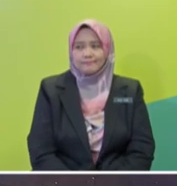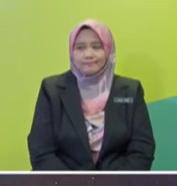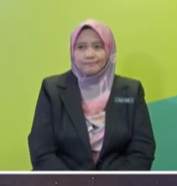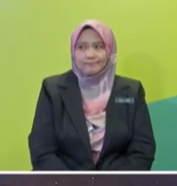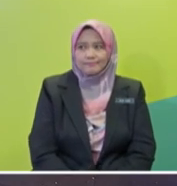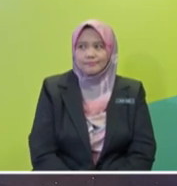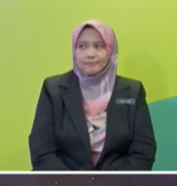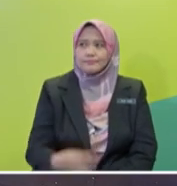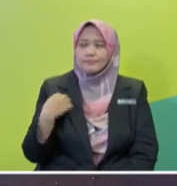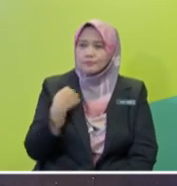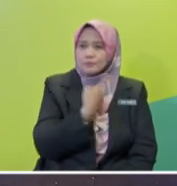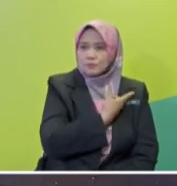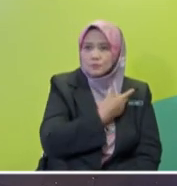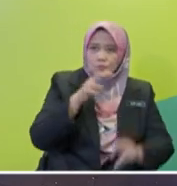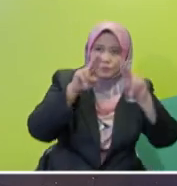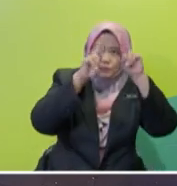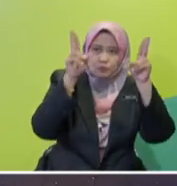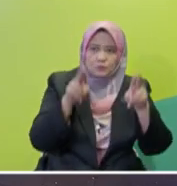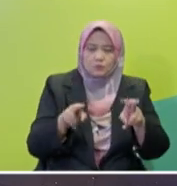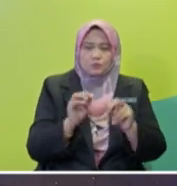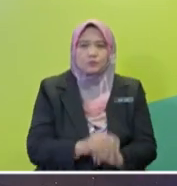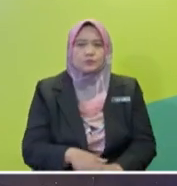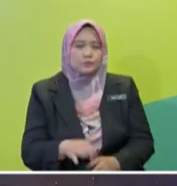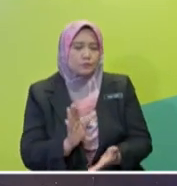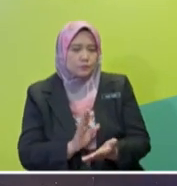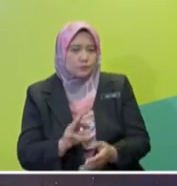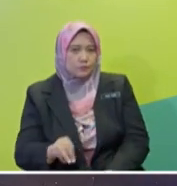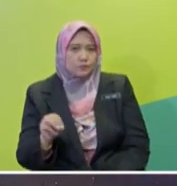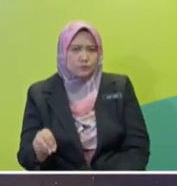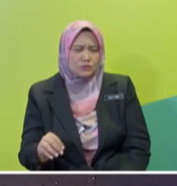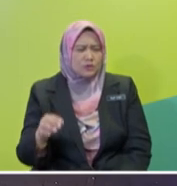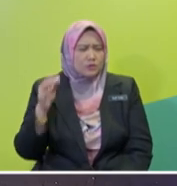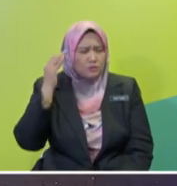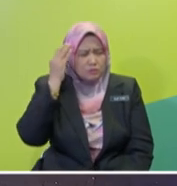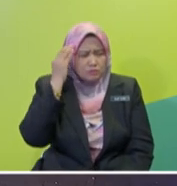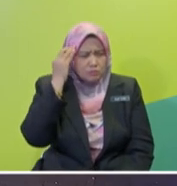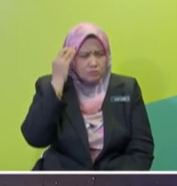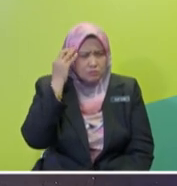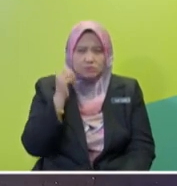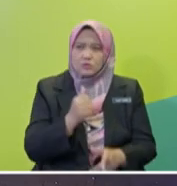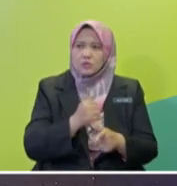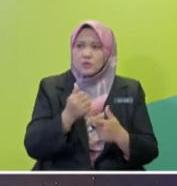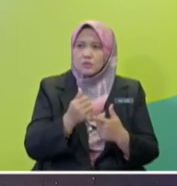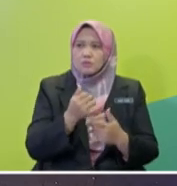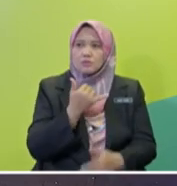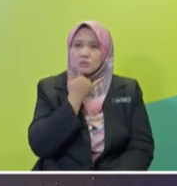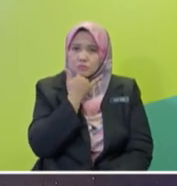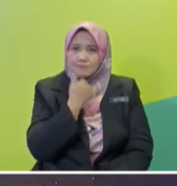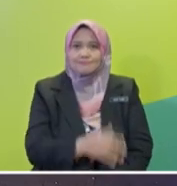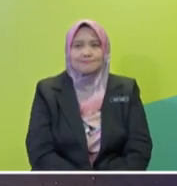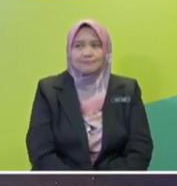uji belajar kita sama Dede paham ataupun tidak Oke baiklah kita